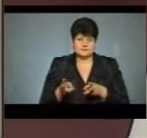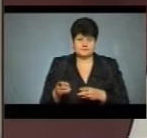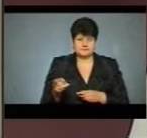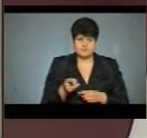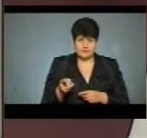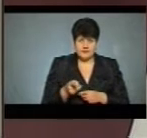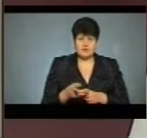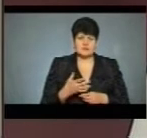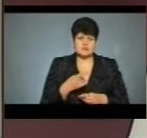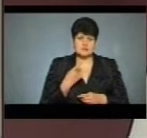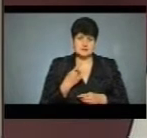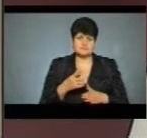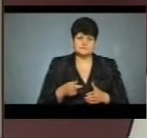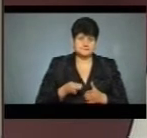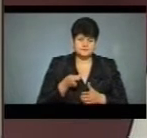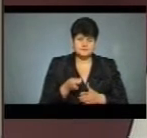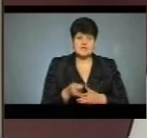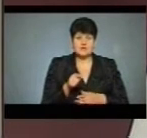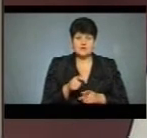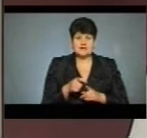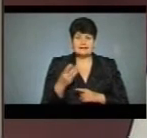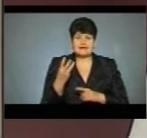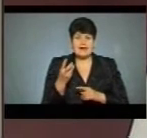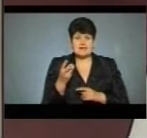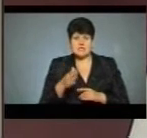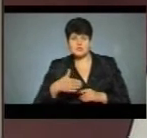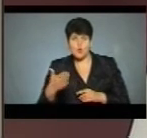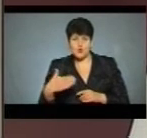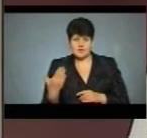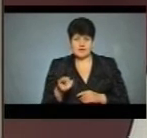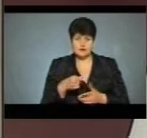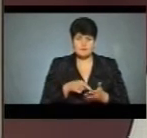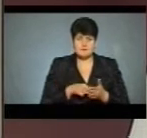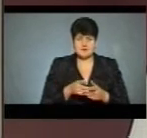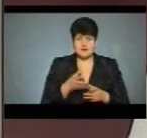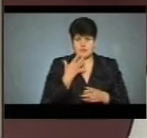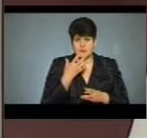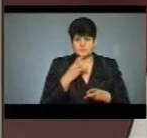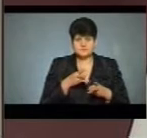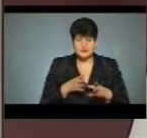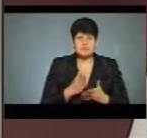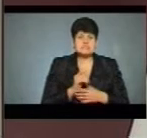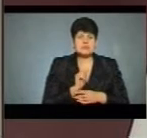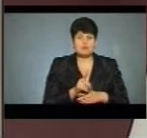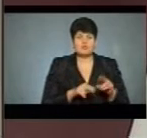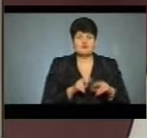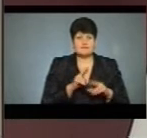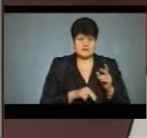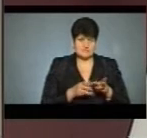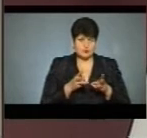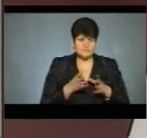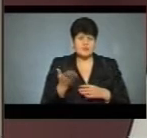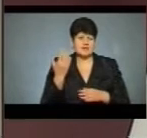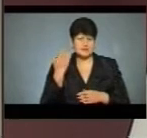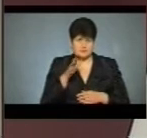Юлії Мамчак Валерій Муш. За його словами, третя сторона у справі – Тернопільміськтеплокомуненерго, яке є замовником будівництва котельні. Раніше